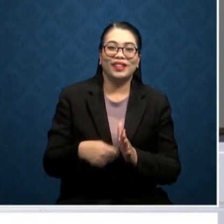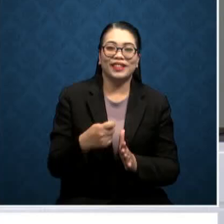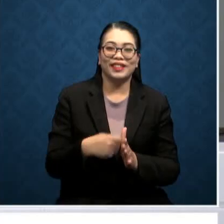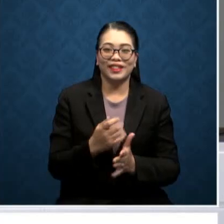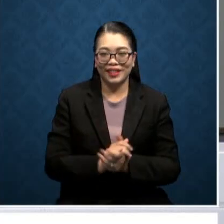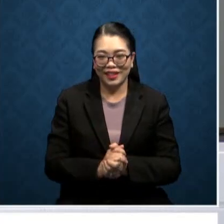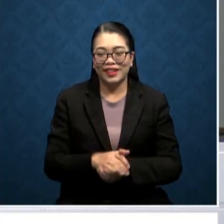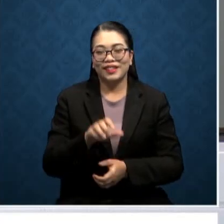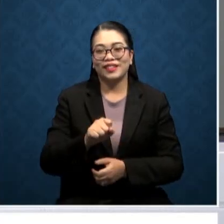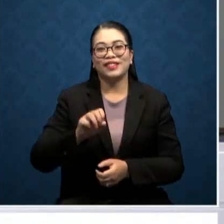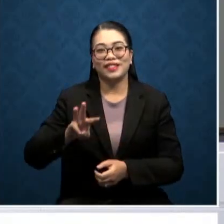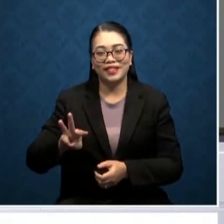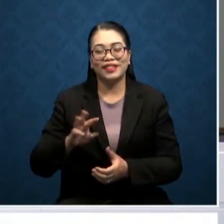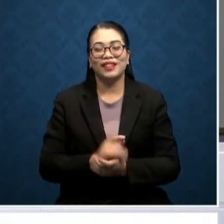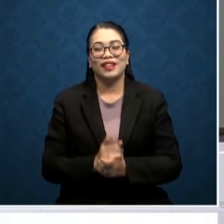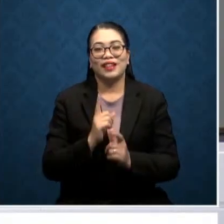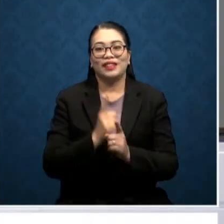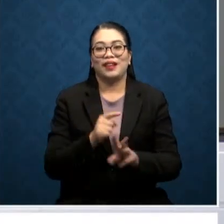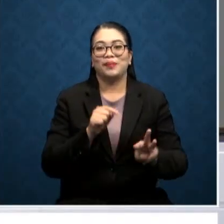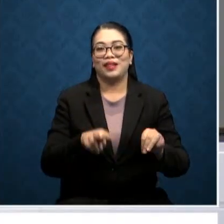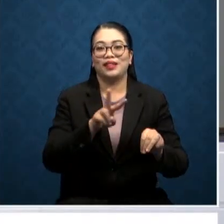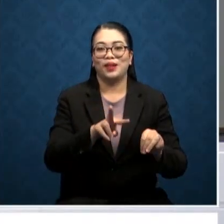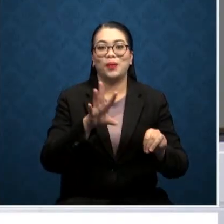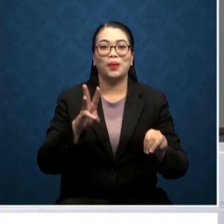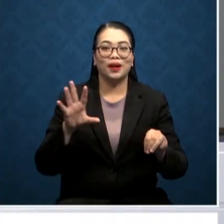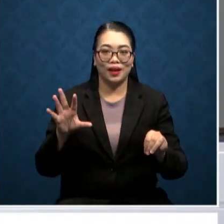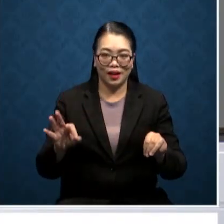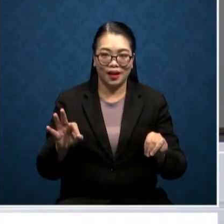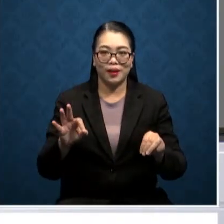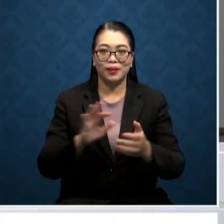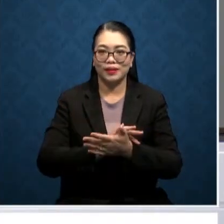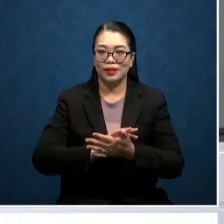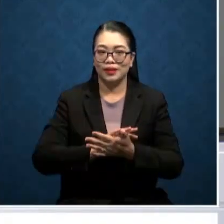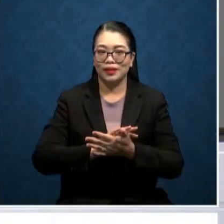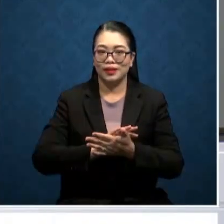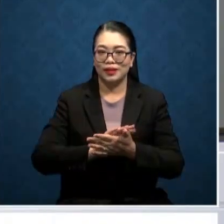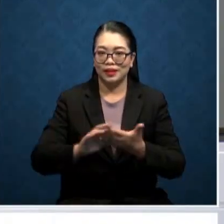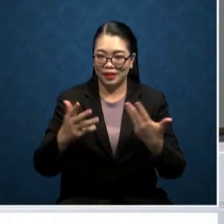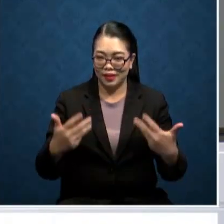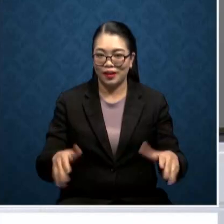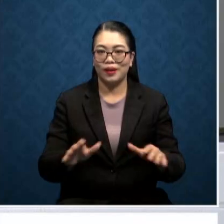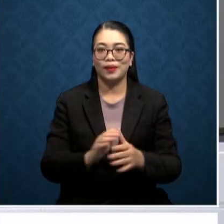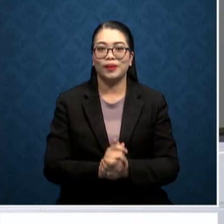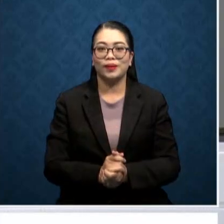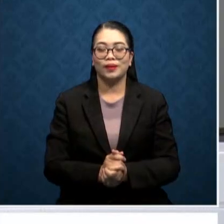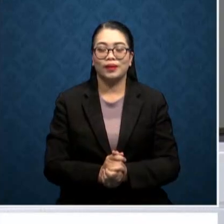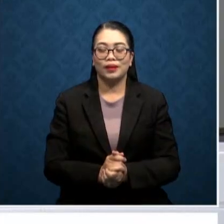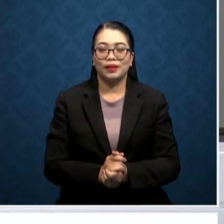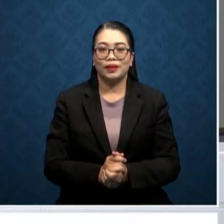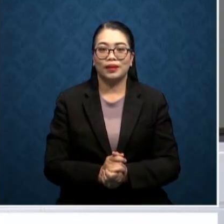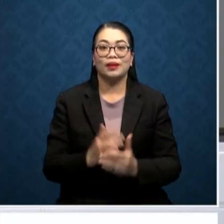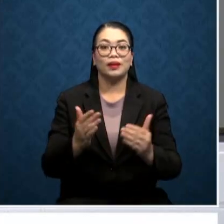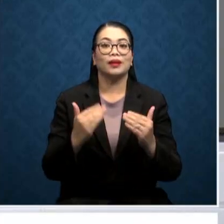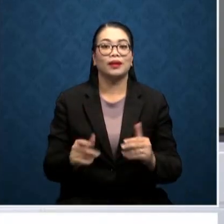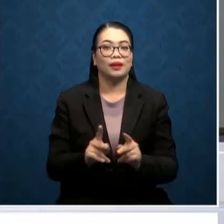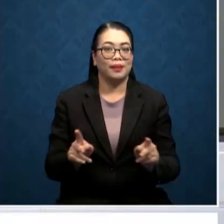วุฒิสภาตามมาตรา269ของรัฐธรรมนูญสิ้นสุดลงแล้วประกอบกับคณะกรรมการ